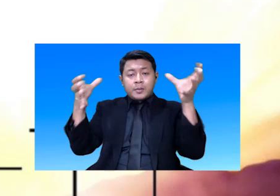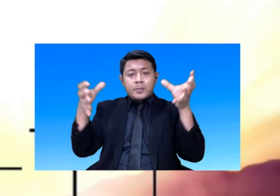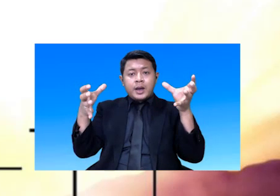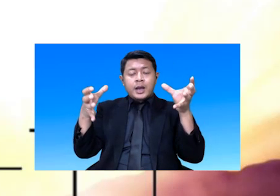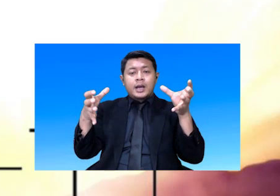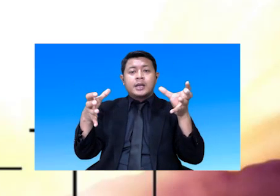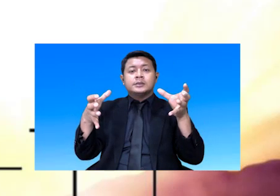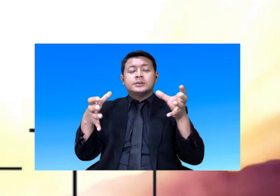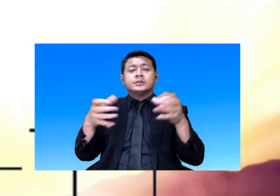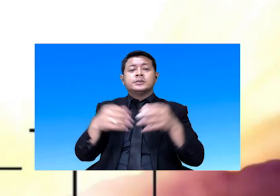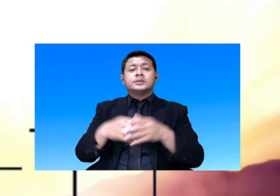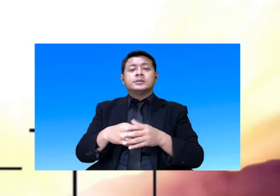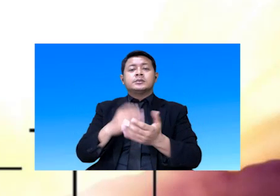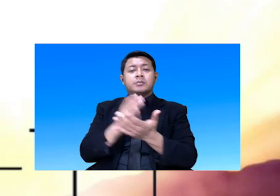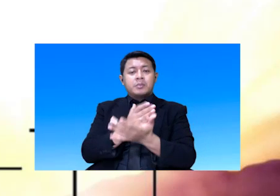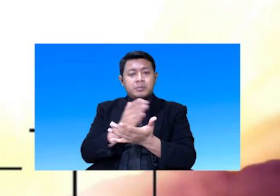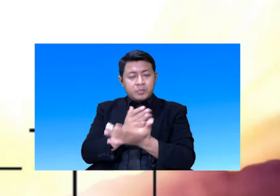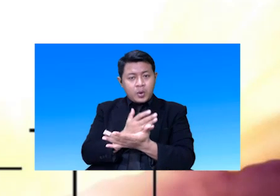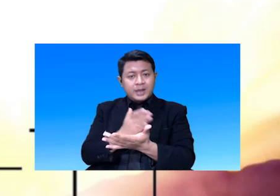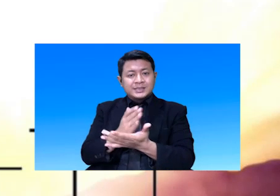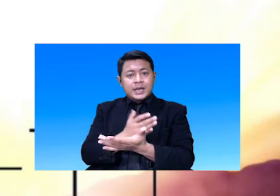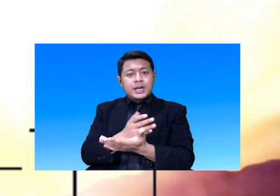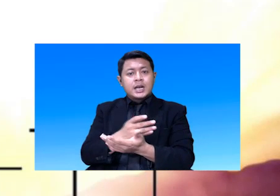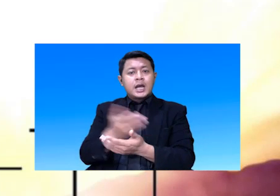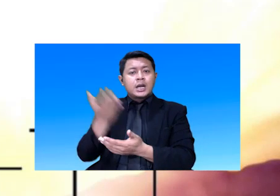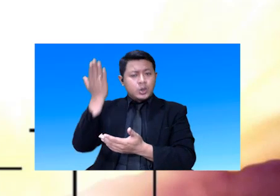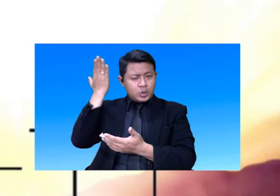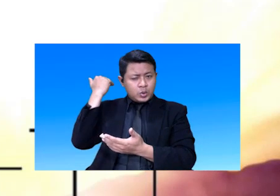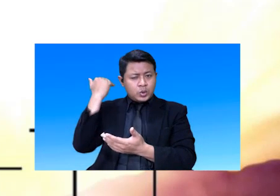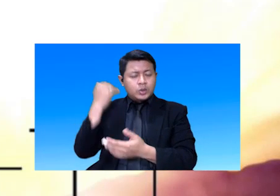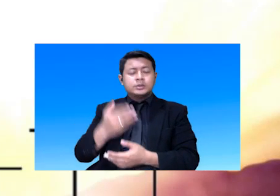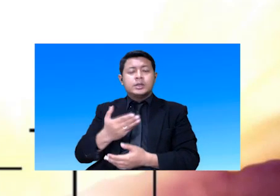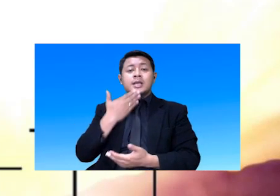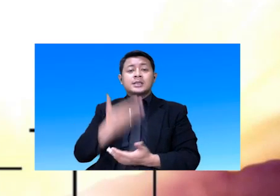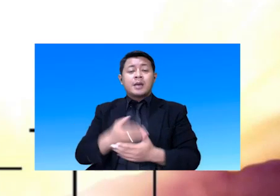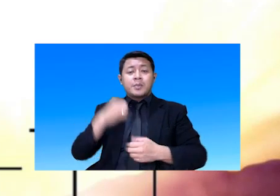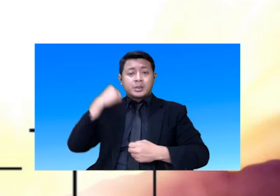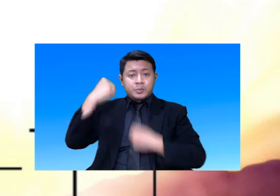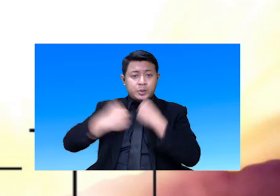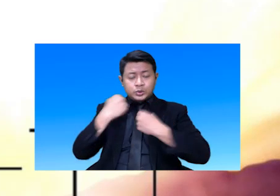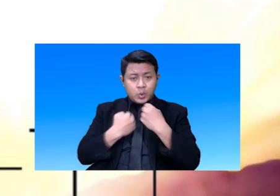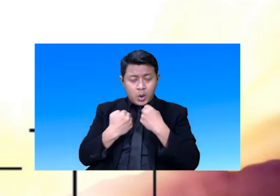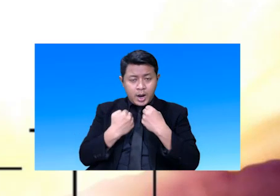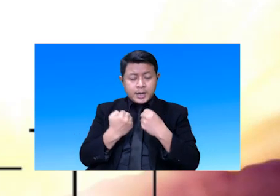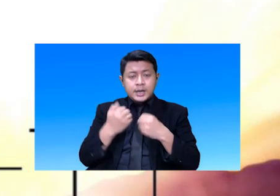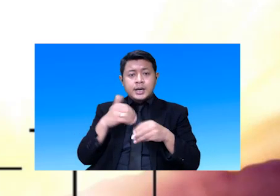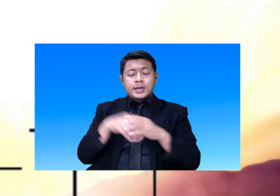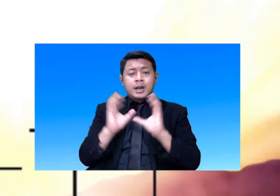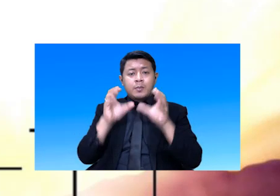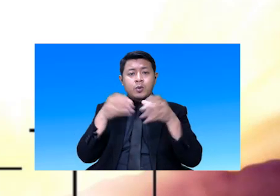kita merawat dan mengembangkan warisan dari leluhur kita. Selamat